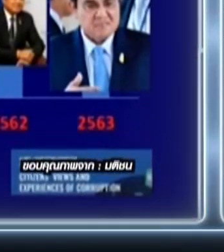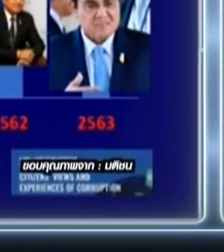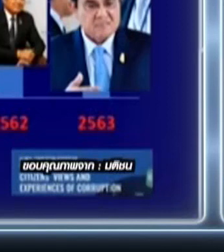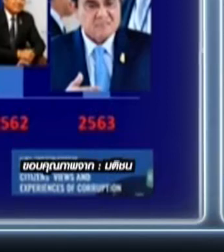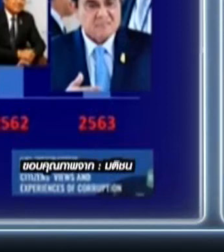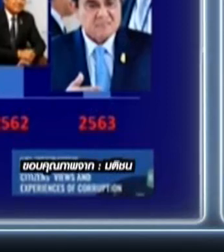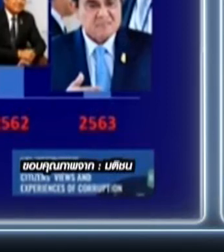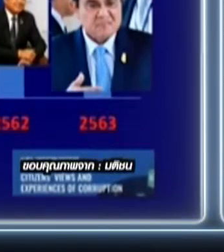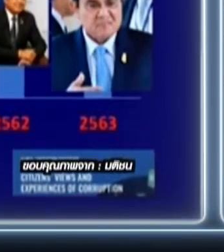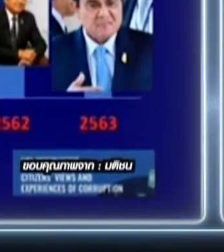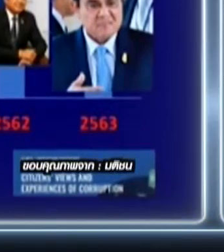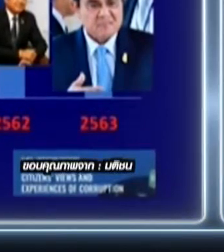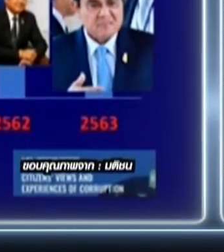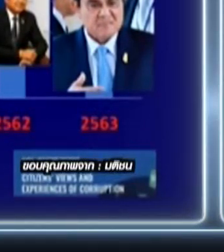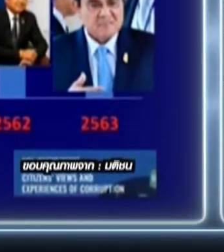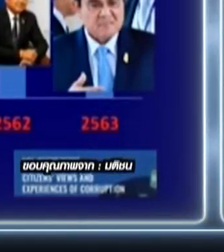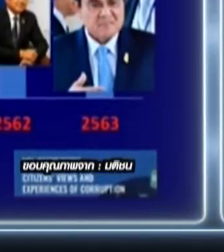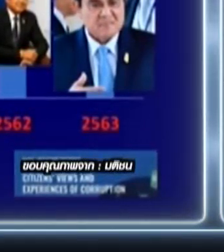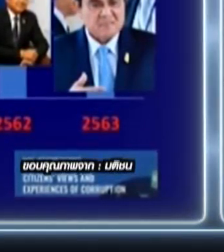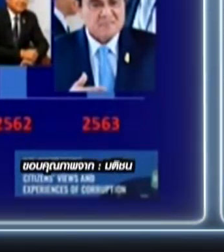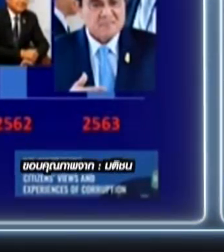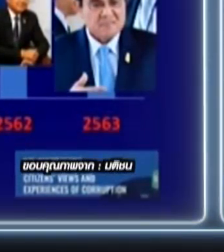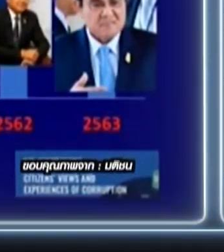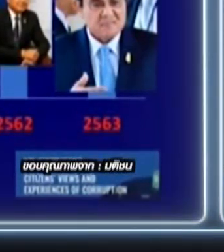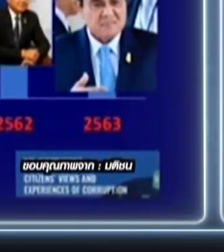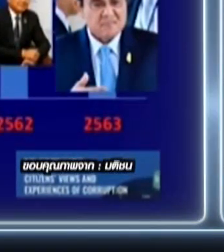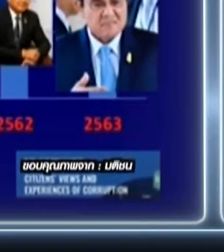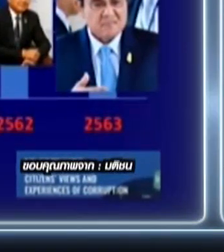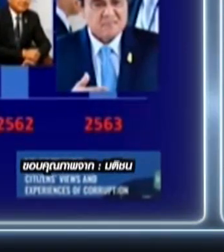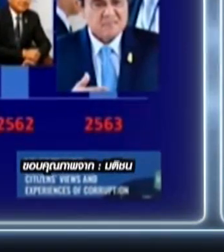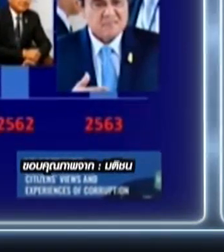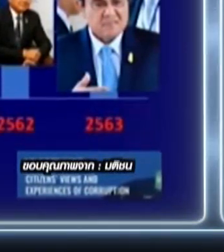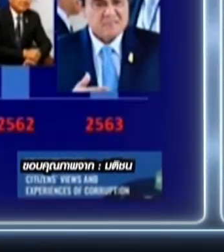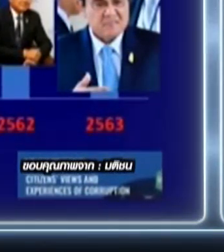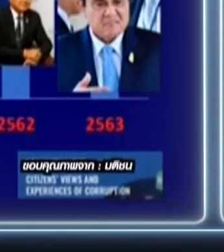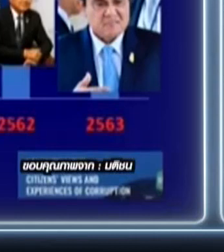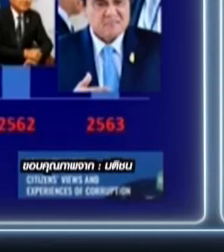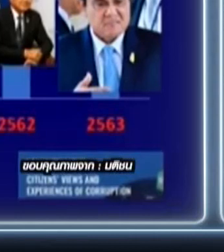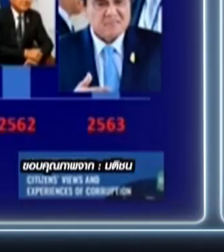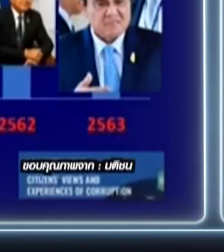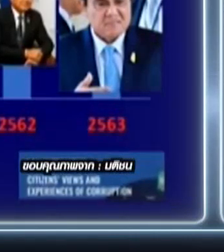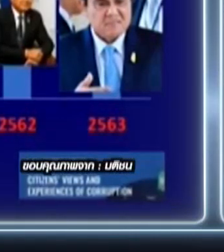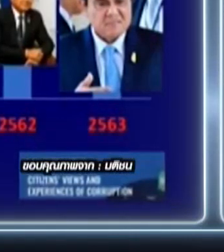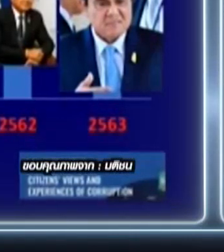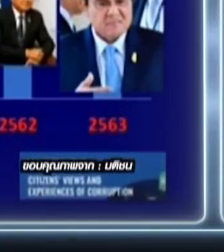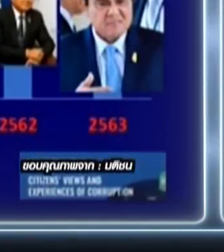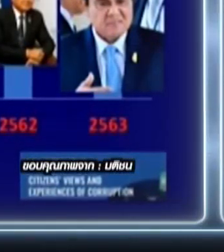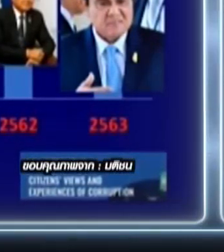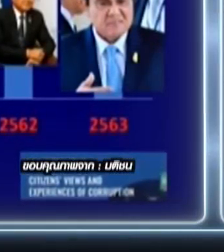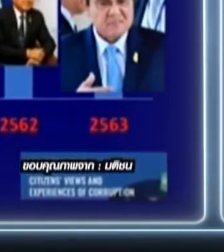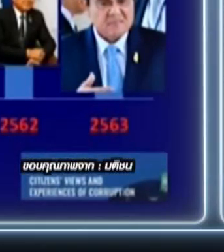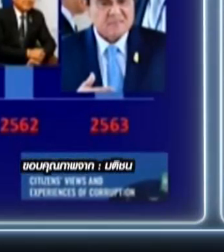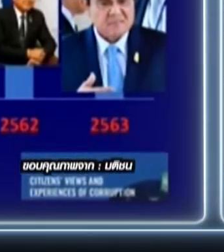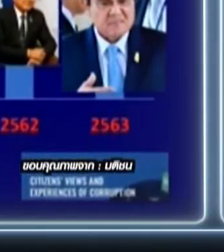ทธ์เป็นนายกรัฐมนตรีเนี่ยปี59เพิ่มขึ้นเป็น101ปี60เป็น96ปี61 99ปี